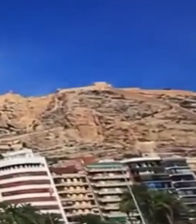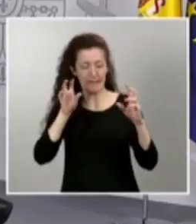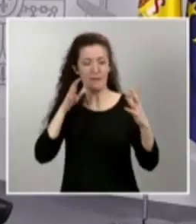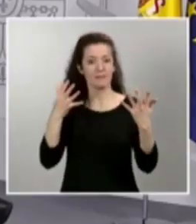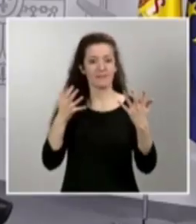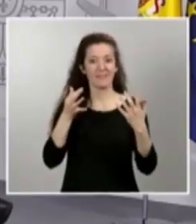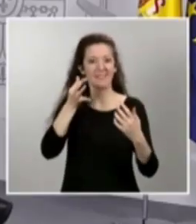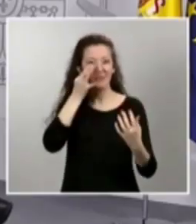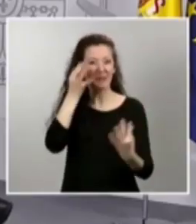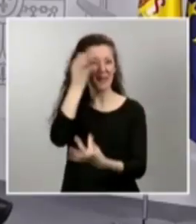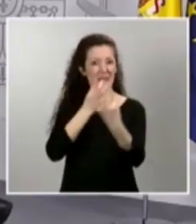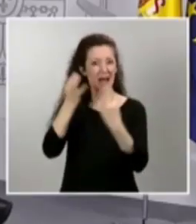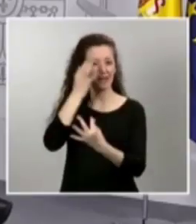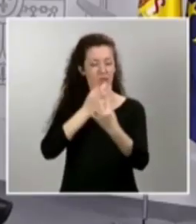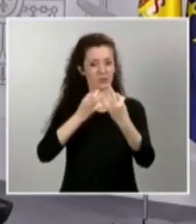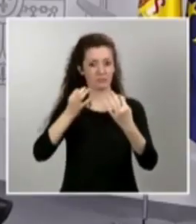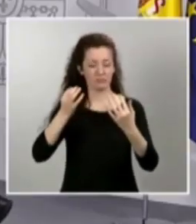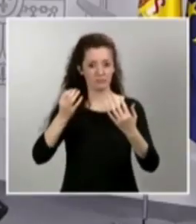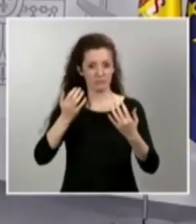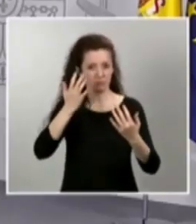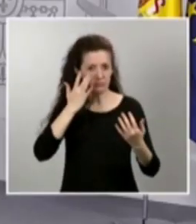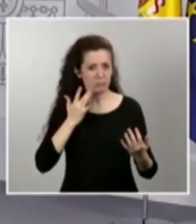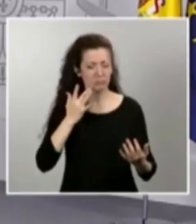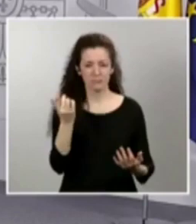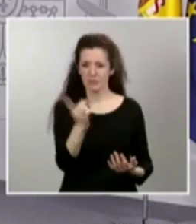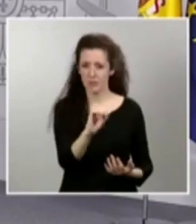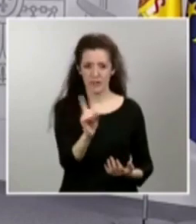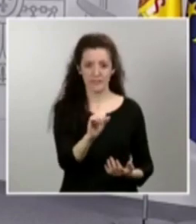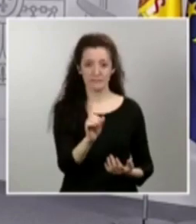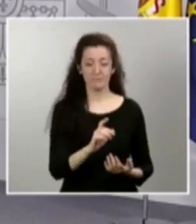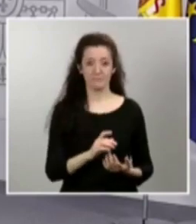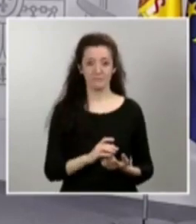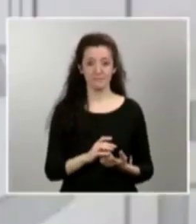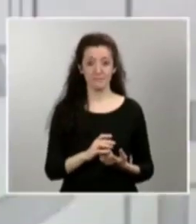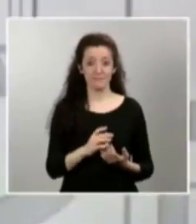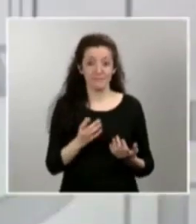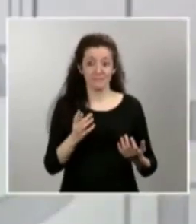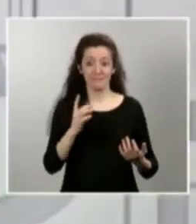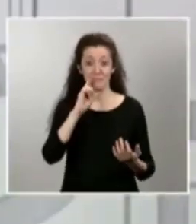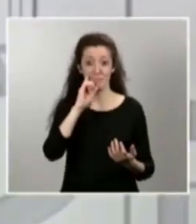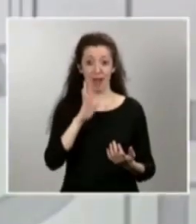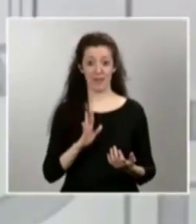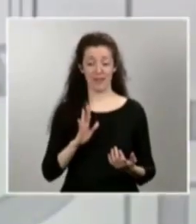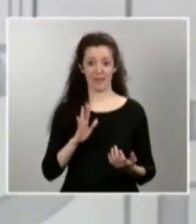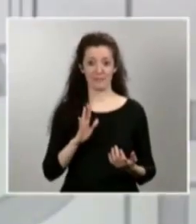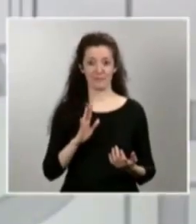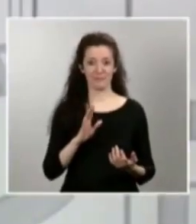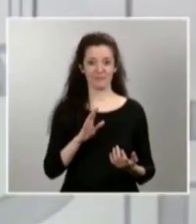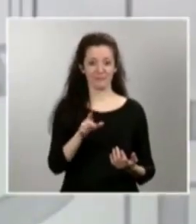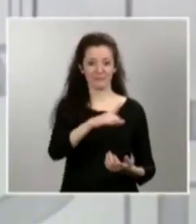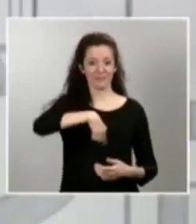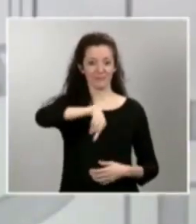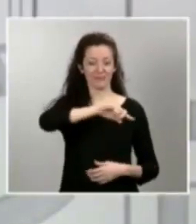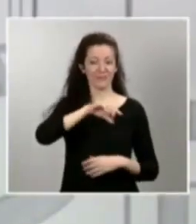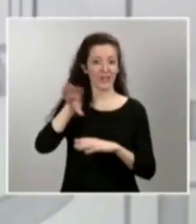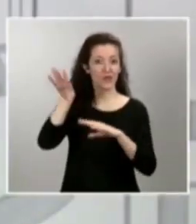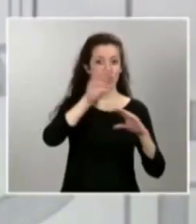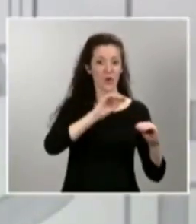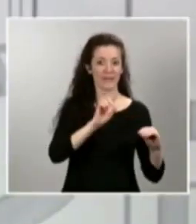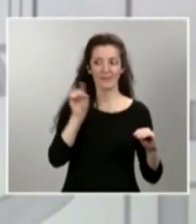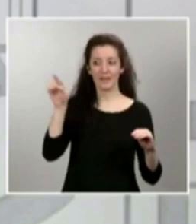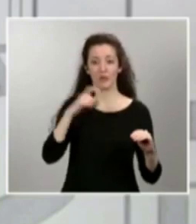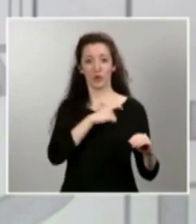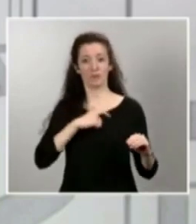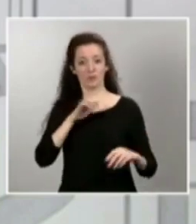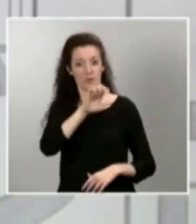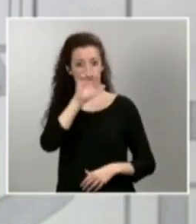дохода и политические силы, их поддерживающие, причем не словом, а делом, как, например, в Нидерландах,